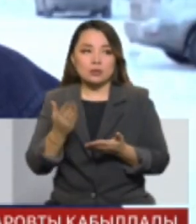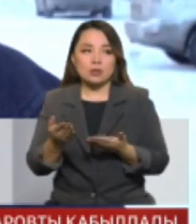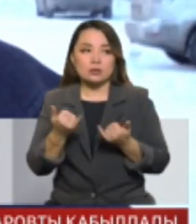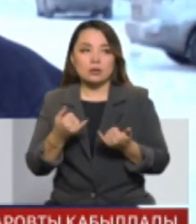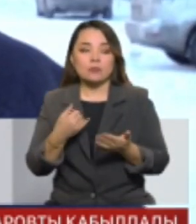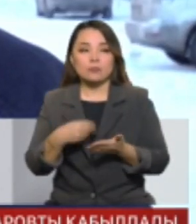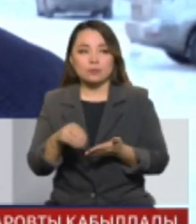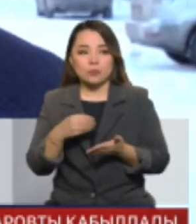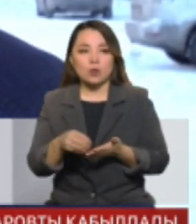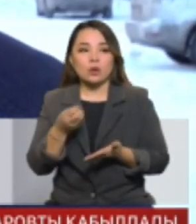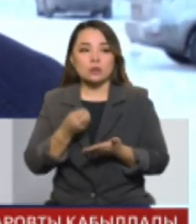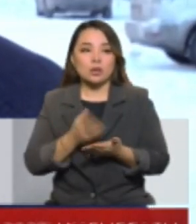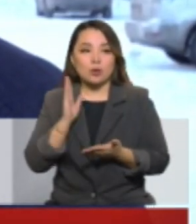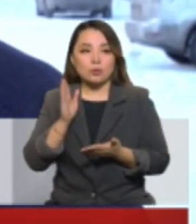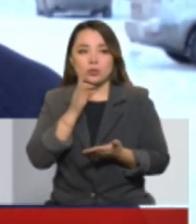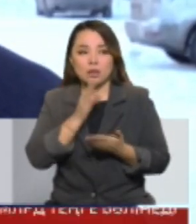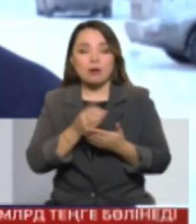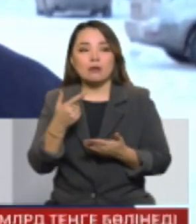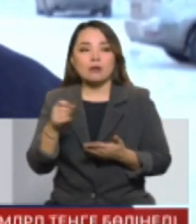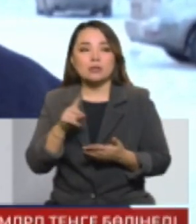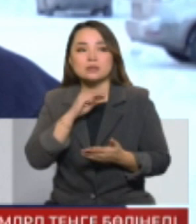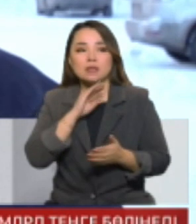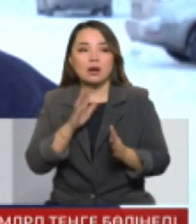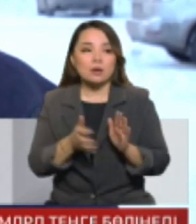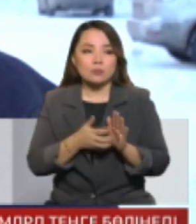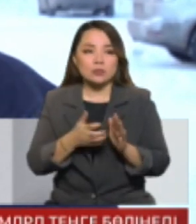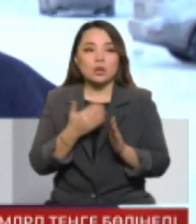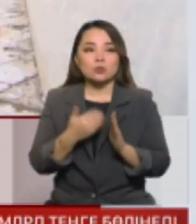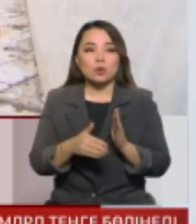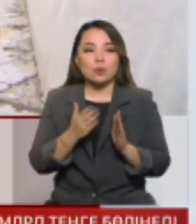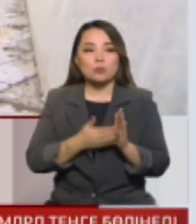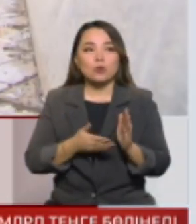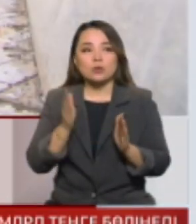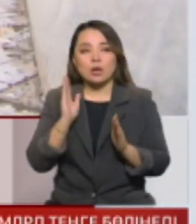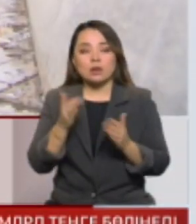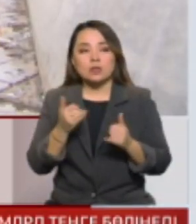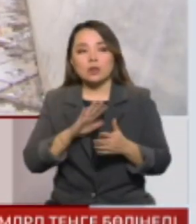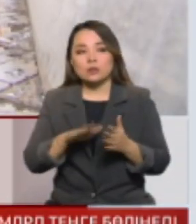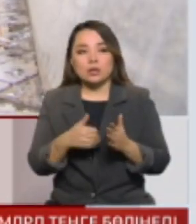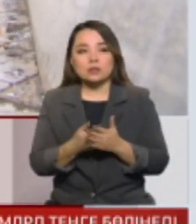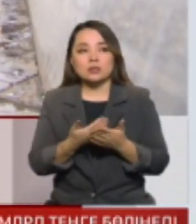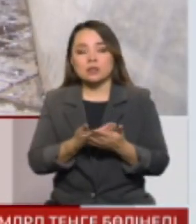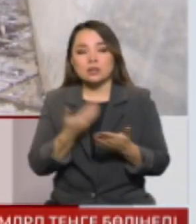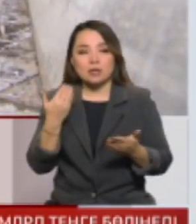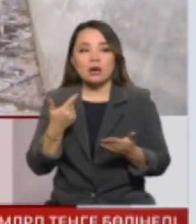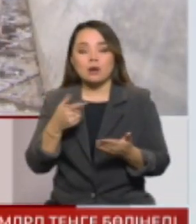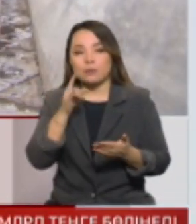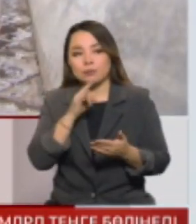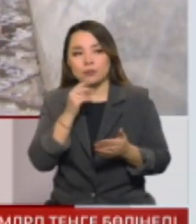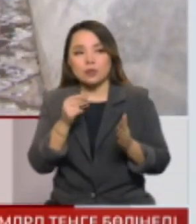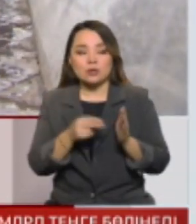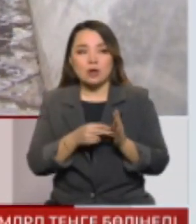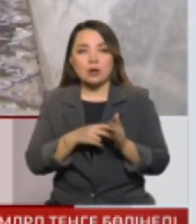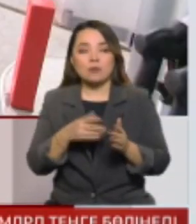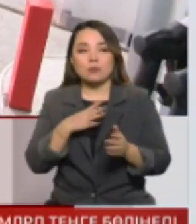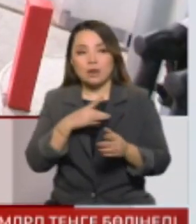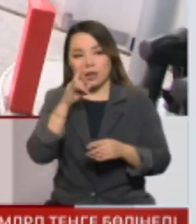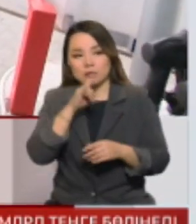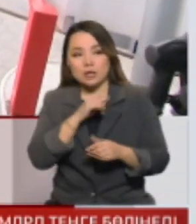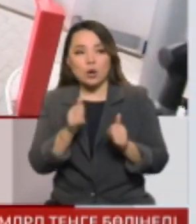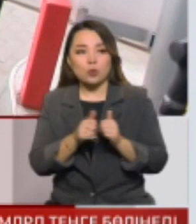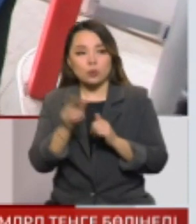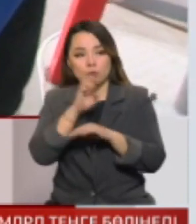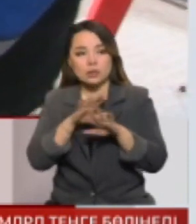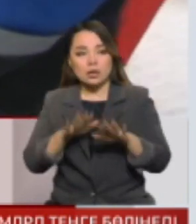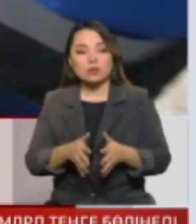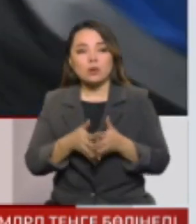Аздап қымбаттаса, газ тапшылығы жойылады деп ойлаймын. Бұған дейін жанармайдың барлық түрі Қазақстанда көршілес елдерге